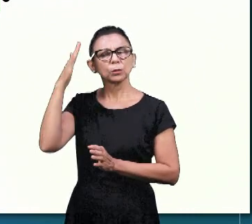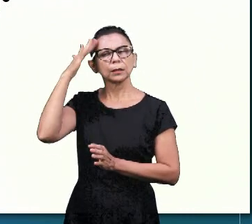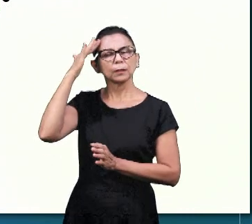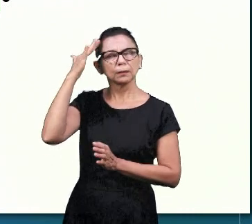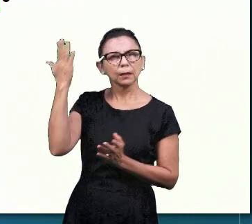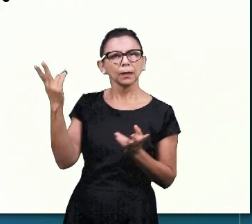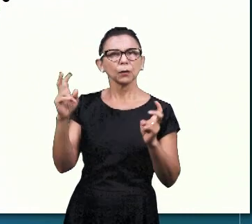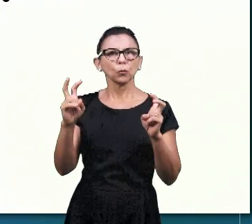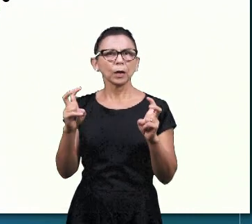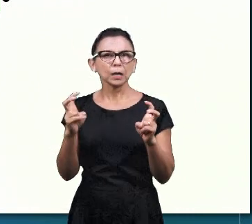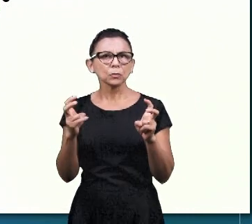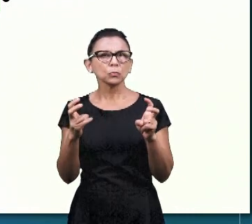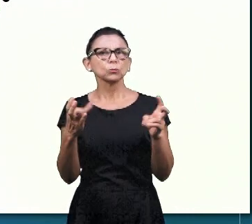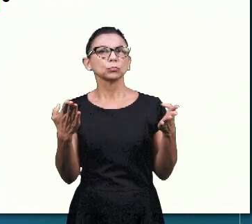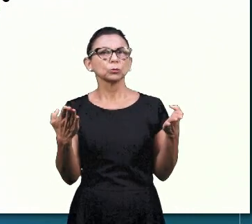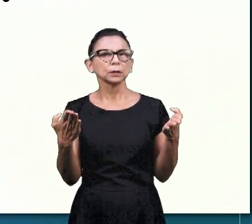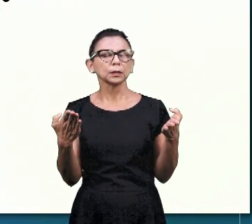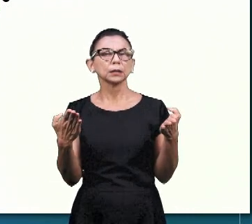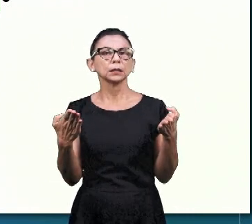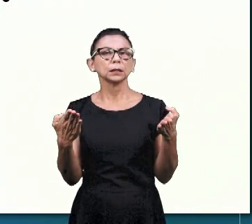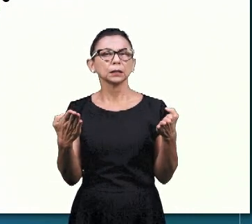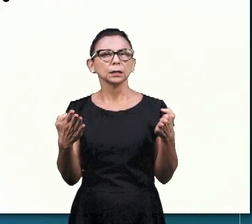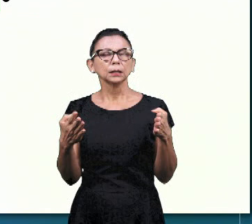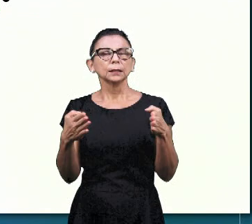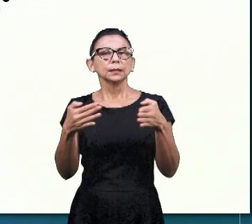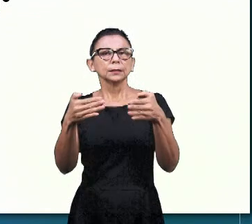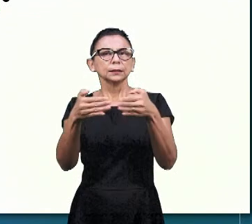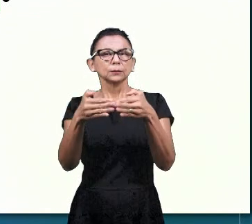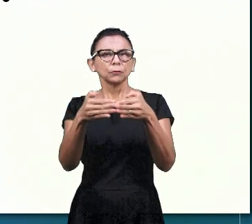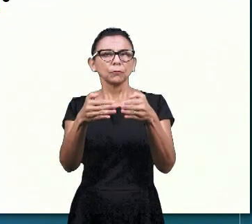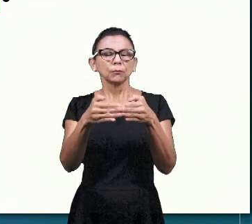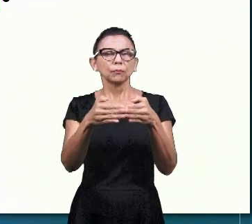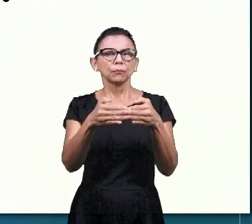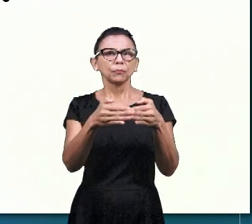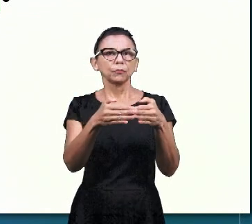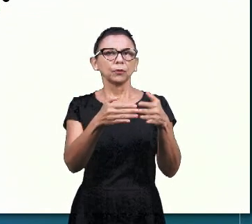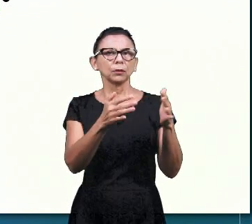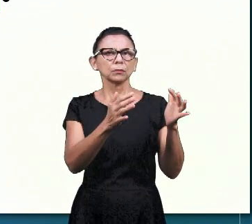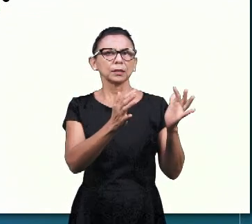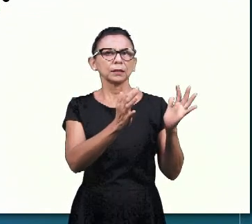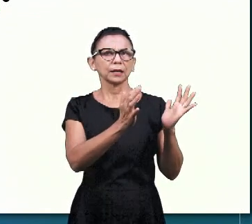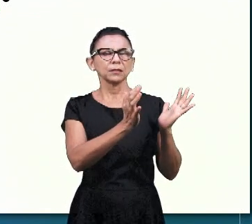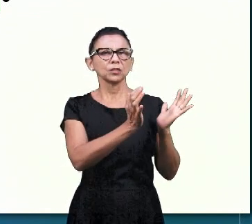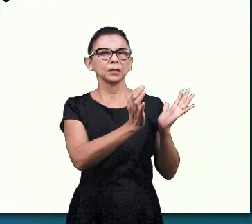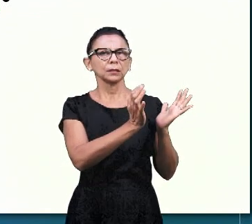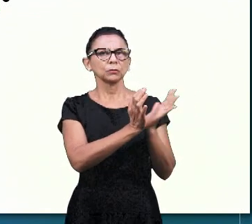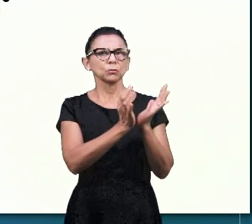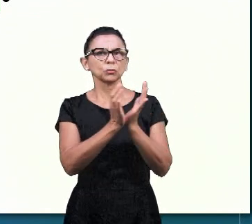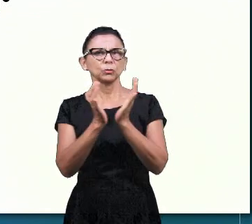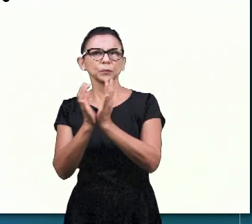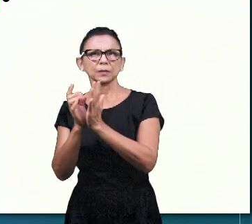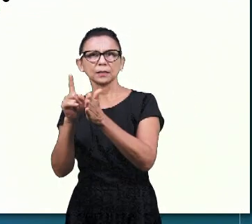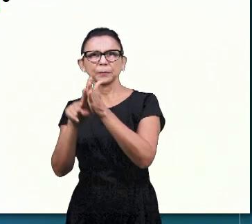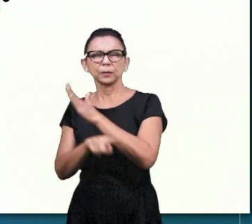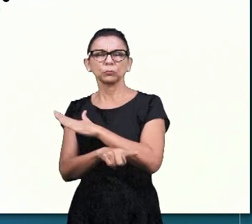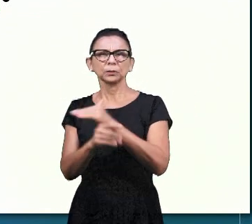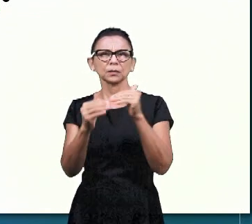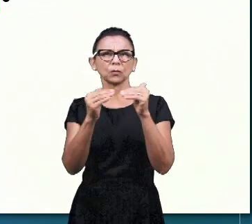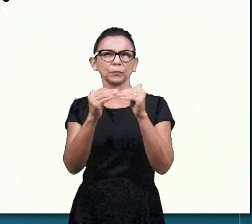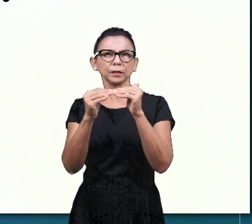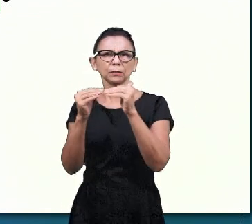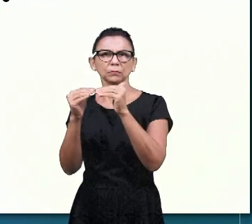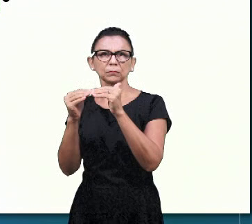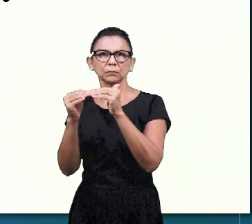comprendre, ce qui est plus adapté, les jeunes, les dames, ouvriers. Naturellement, le travail avec les enfants intermédiaires et adolescents, les